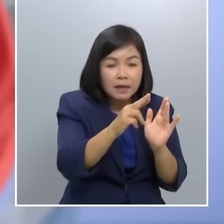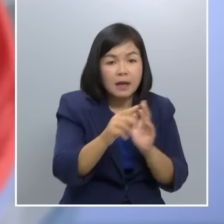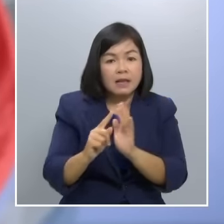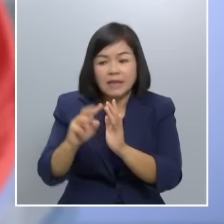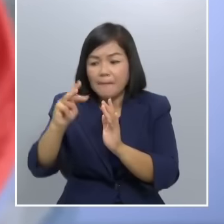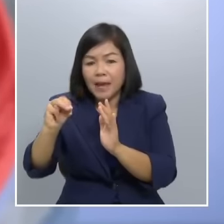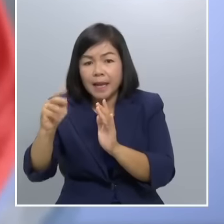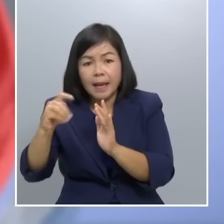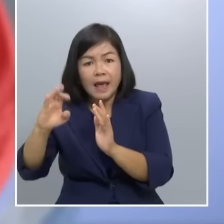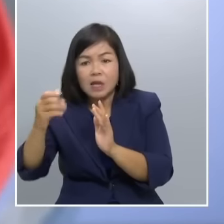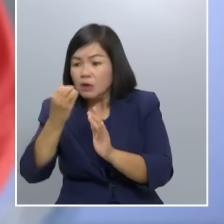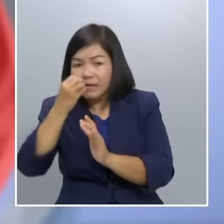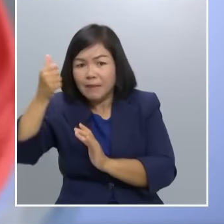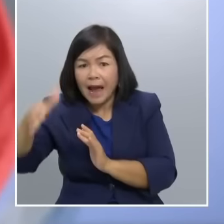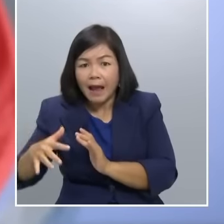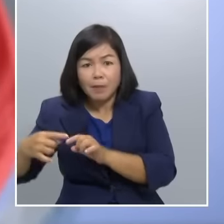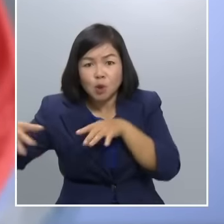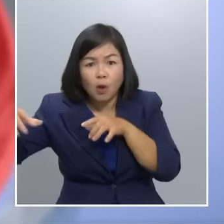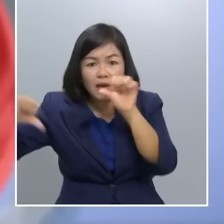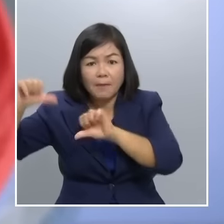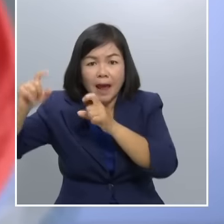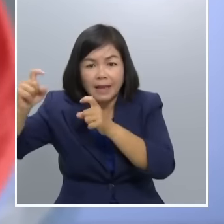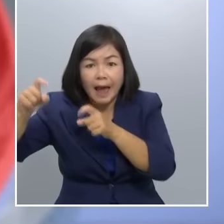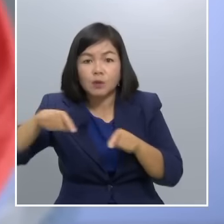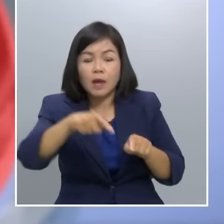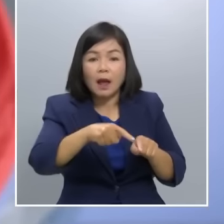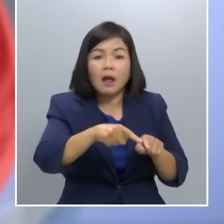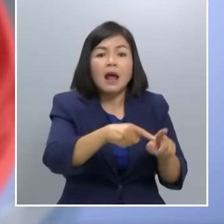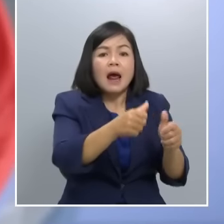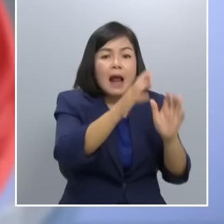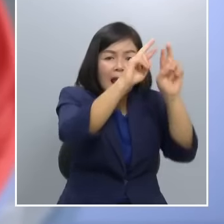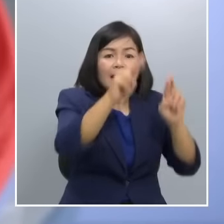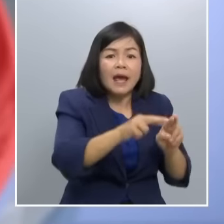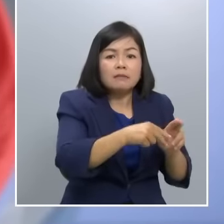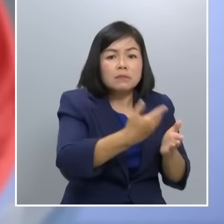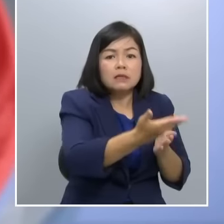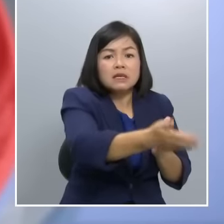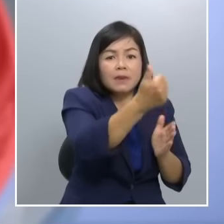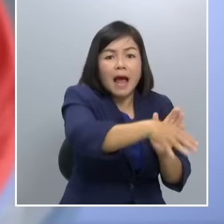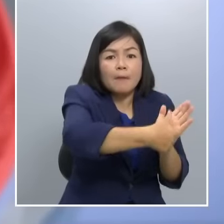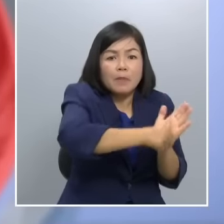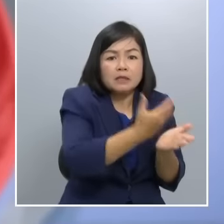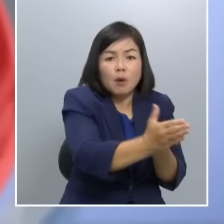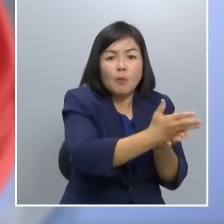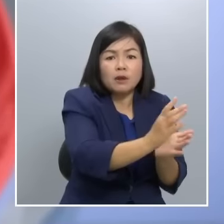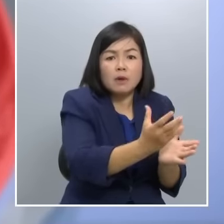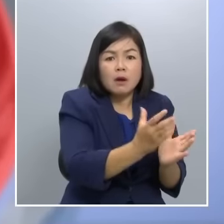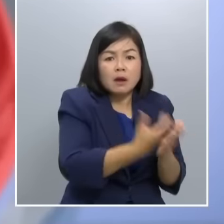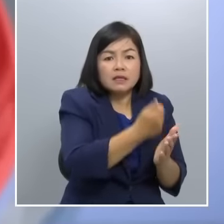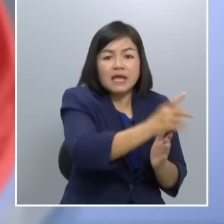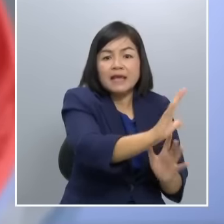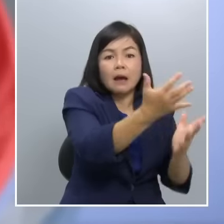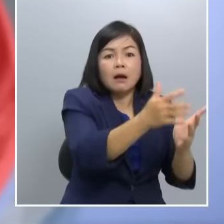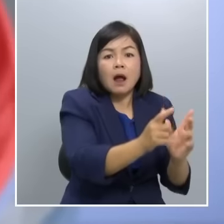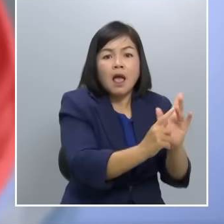ได้แต่ปรากฏว่าไอ้ร้านนั้นมันไปติดเงินเไว้อ่ามันก็เลยไปซื้ออีกร้านนึงแล้วคราวเนี้ไม่สนแล้วเมทิไม่ไม่มีใช่มั้ยกูซื้อเมทิลเลย